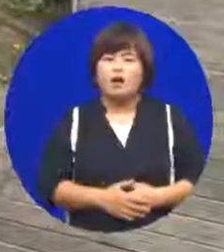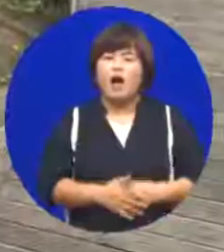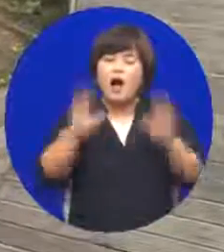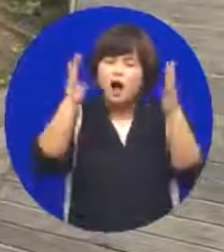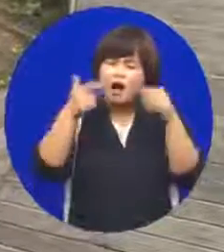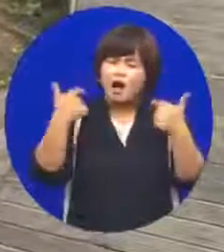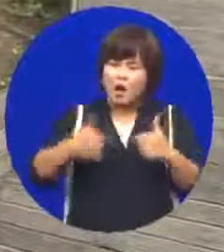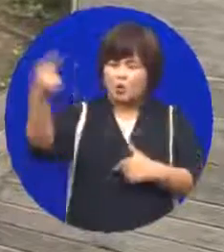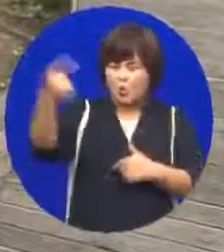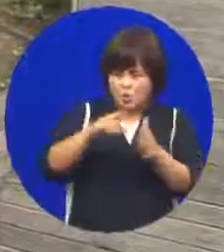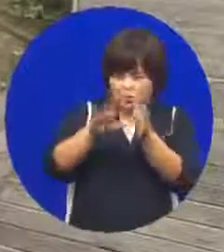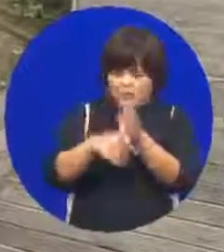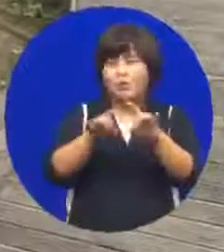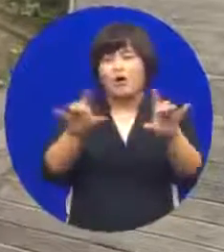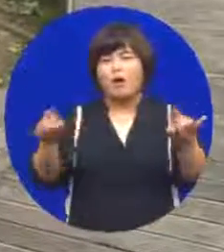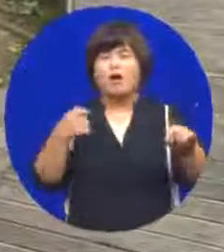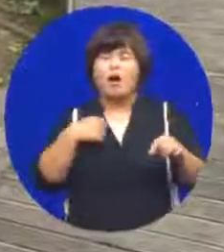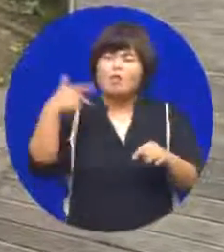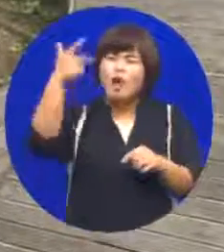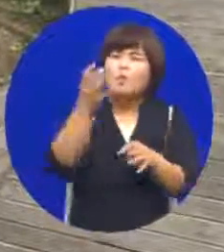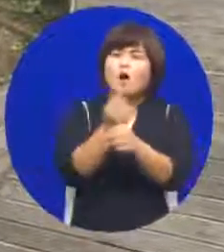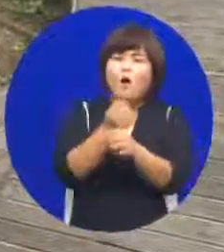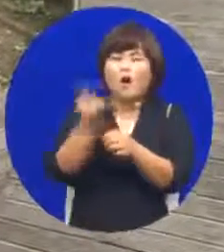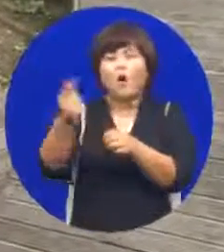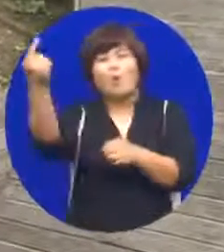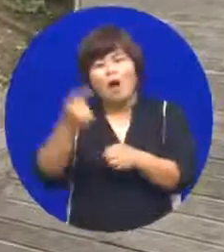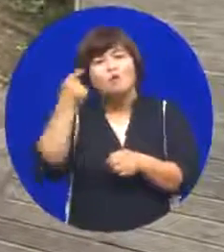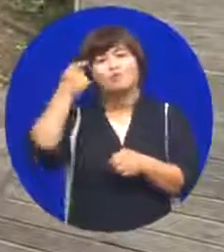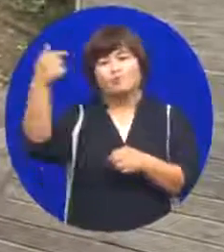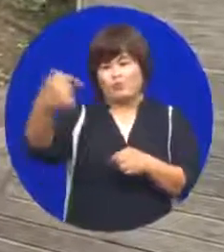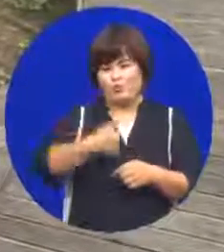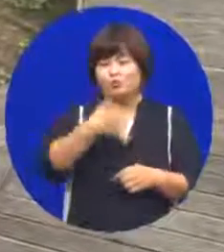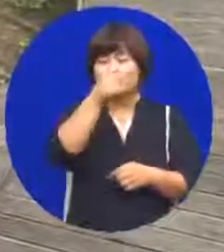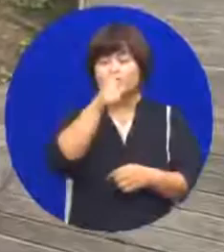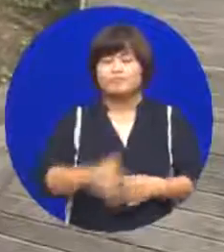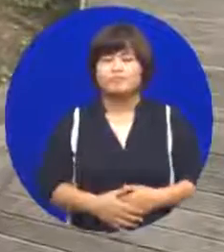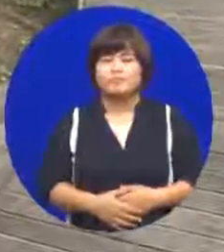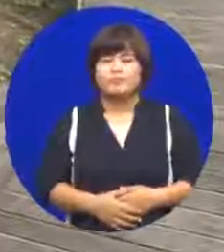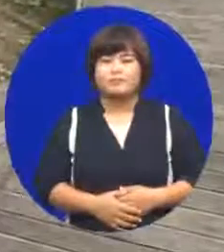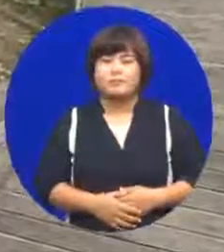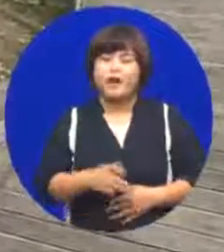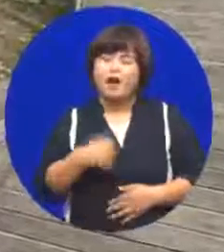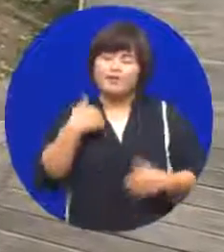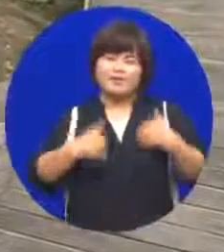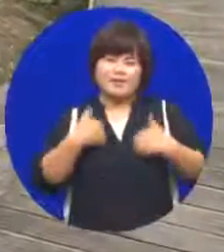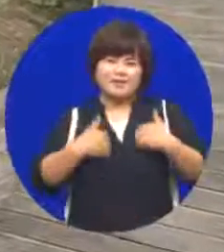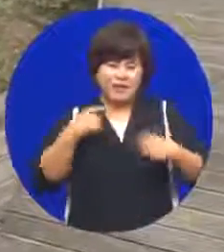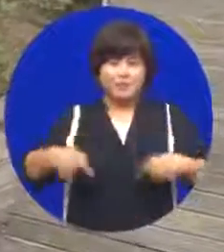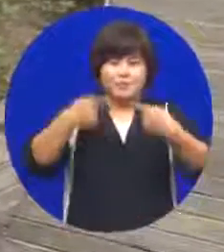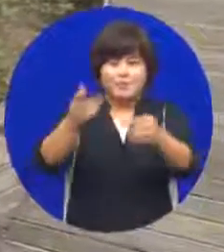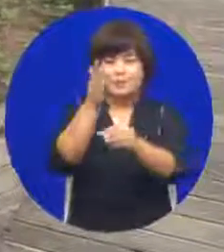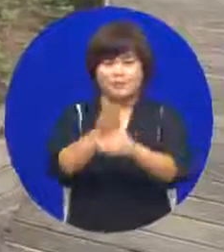되었습니다. 근데 아이들이 여기 올 때마다 너무너무 좋아하고 또 다음에 언제 가는지 물어보고 그러거든요. 그래서 저희